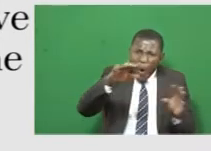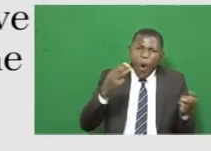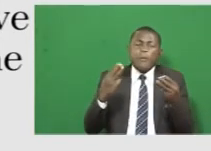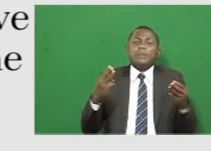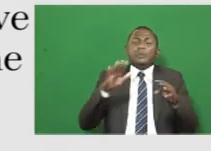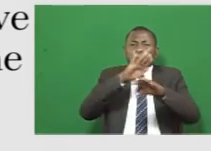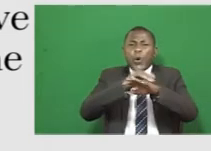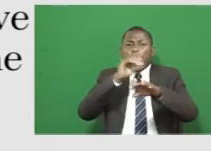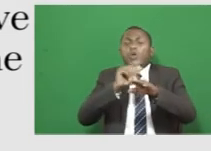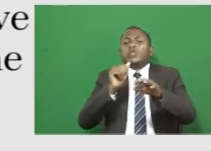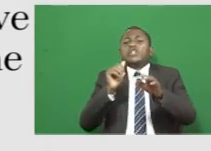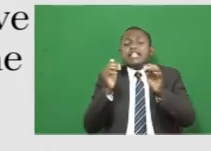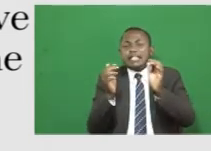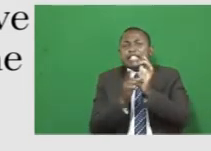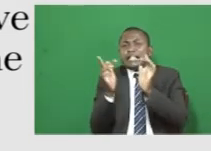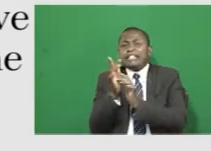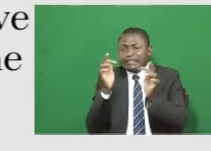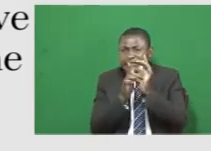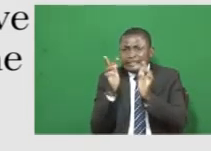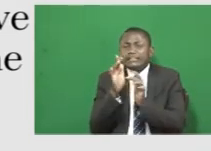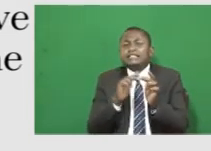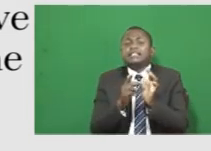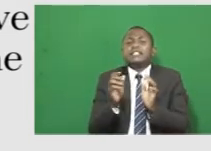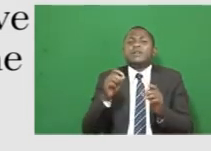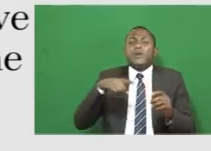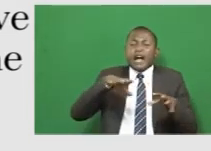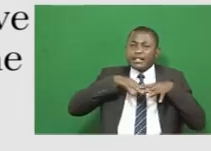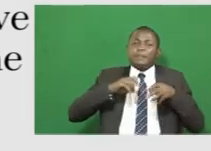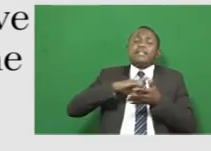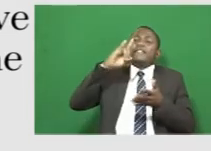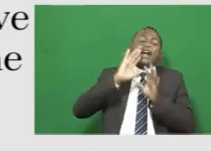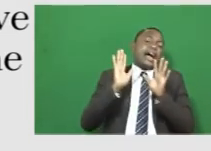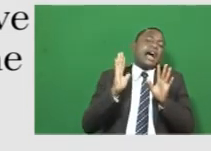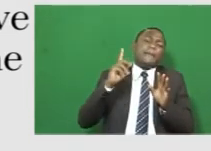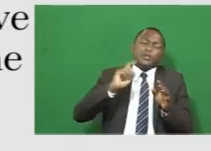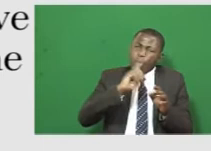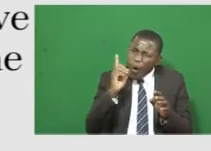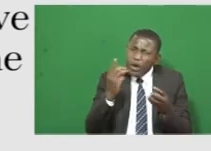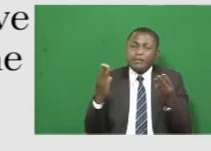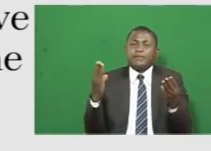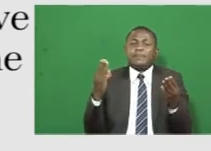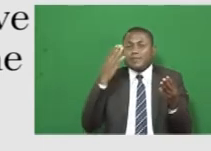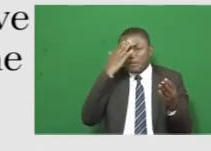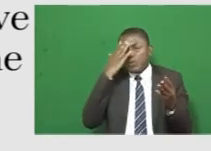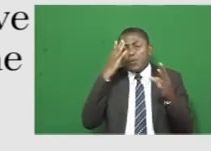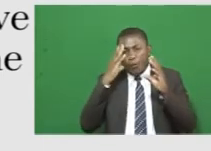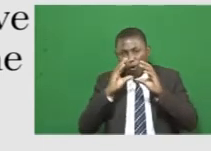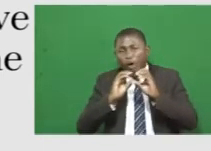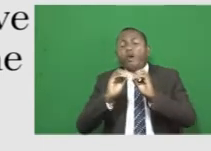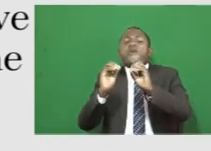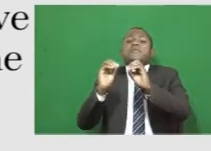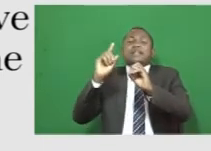vachapinda mushe wekudenga. Asi unoita kuda kwa baba vangu vari kudenga. Vazhinji vachati kwandiri nezuva iro ishe